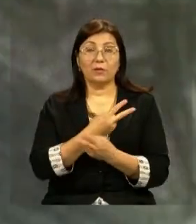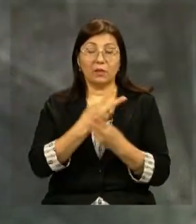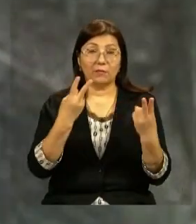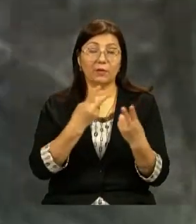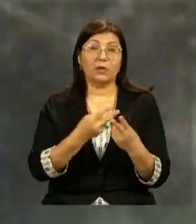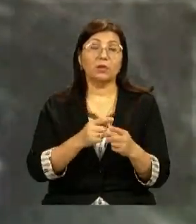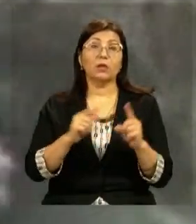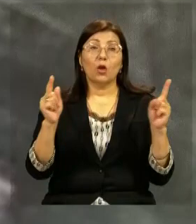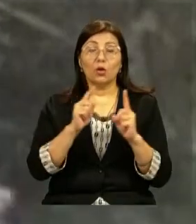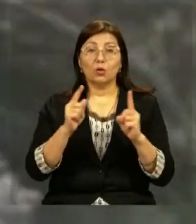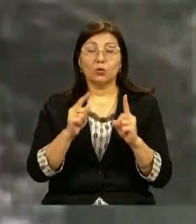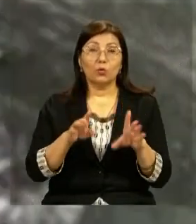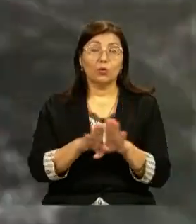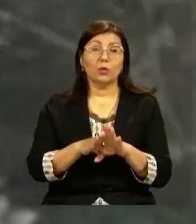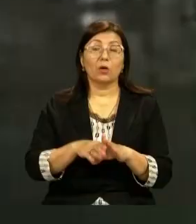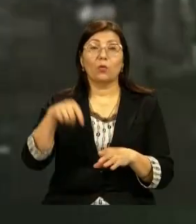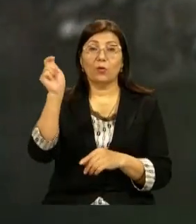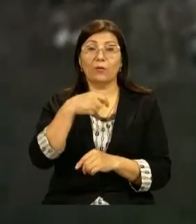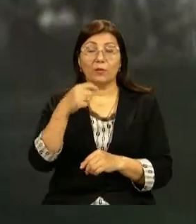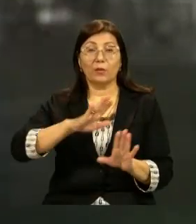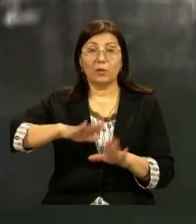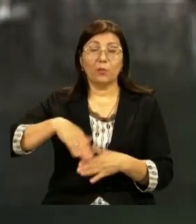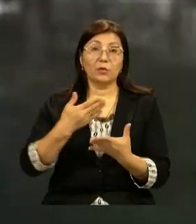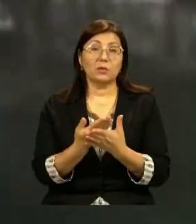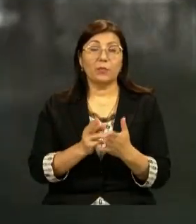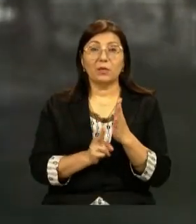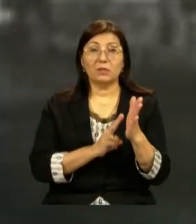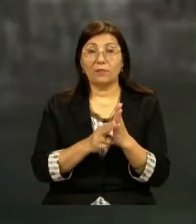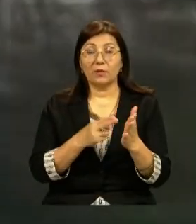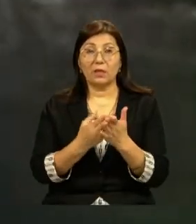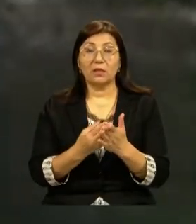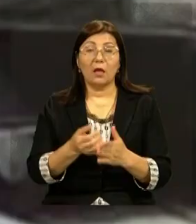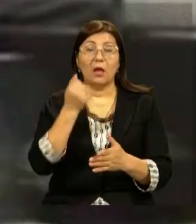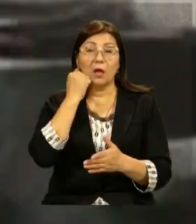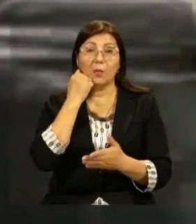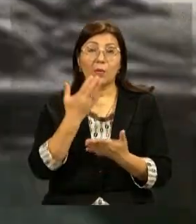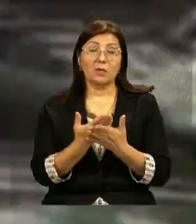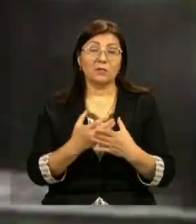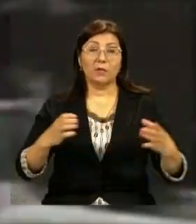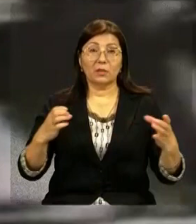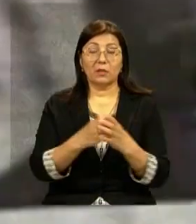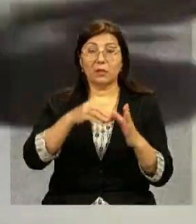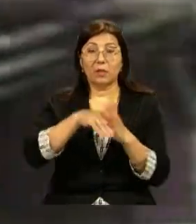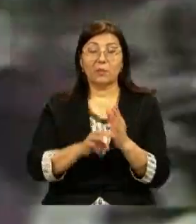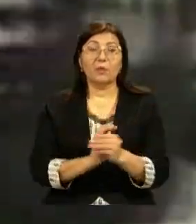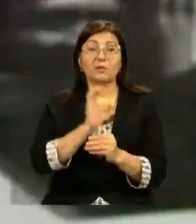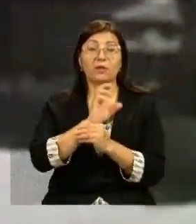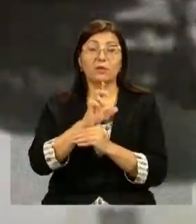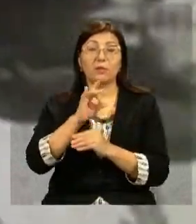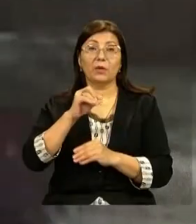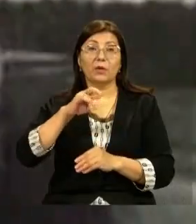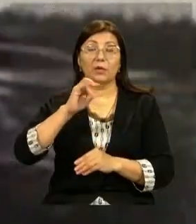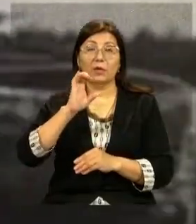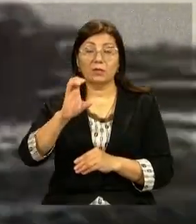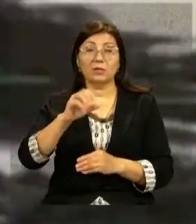такое война. Их эшелон разбомбили. После чего на товарном поезде транзитом через Москву он в составе взвода был направлен в Брянские леса,